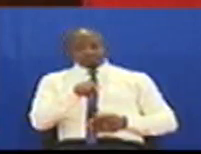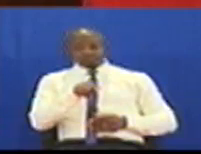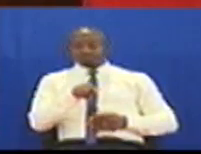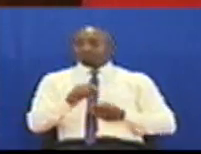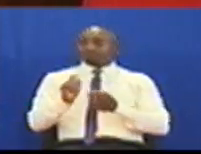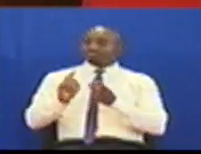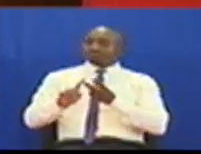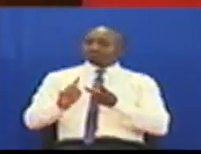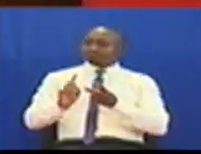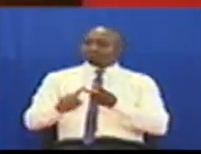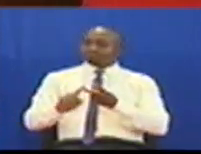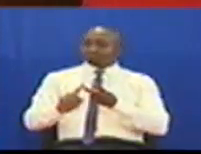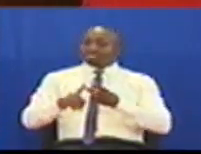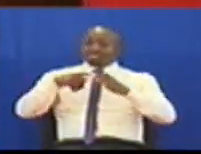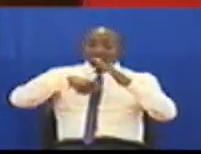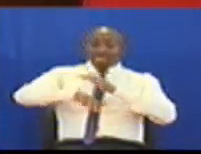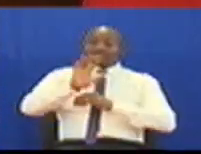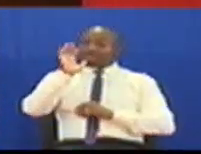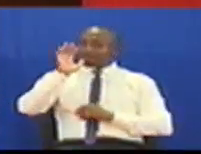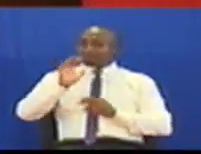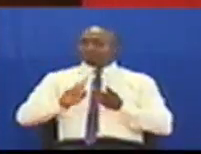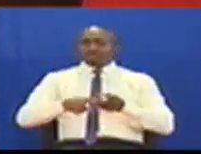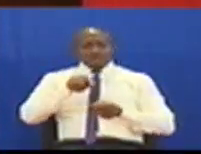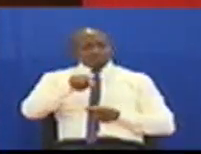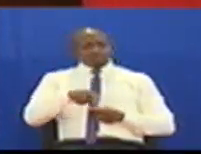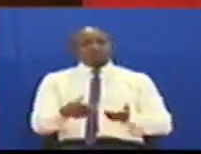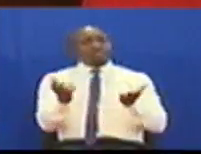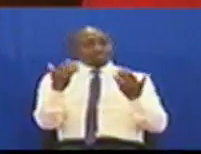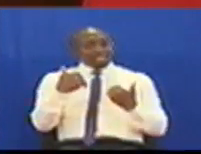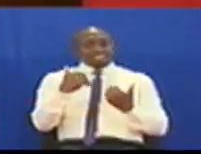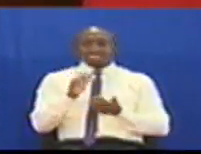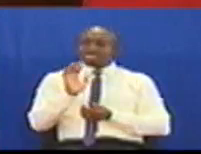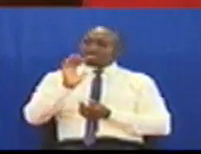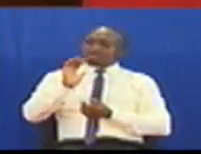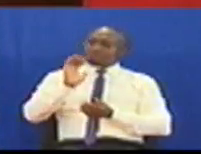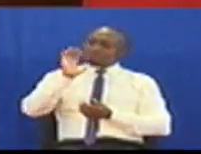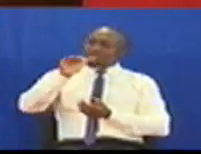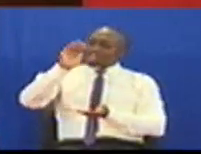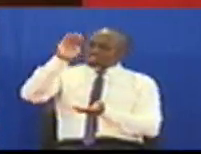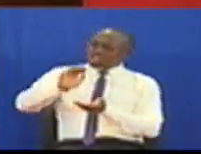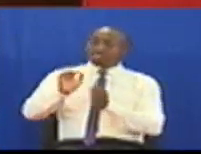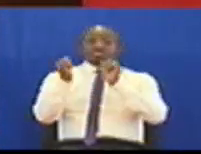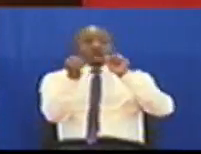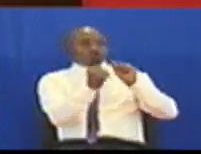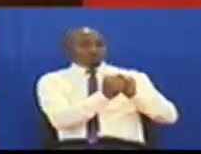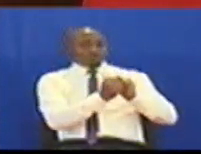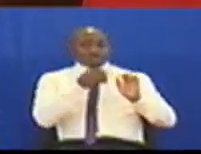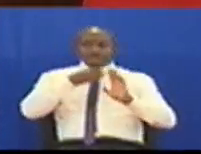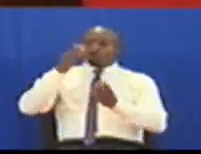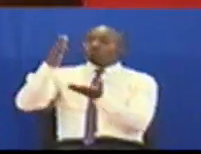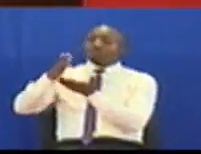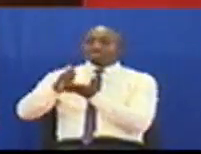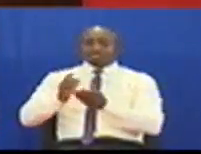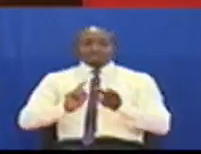baada ndani ya miaka tunahitaji chini ya miaka 10 kukamilisha, kwa sababu kama tumeweza